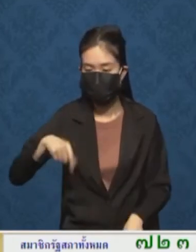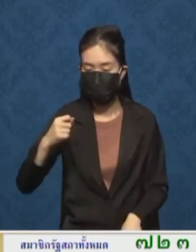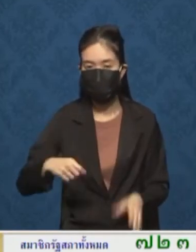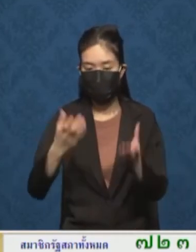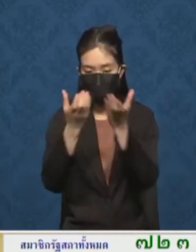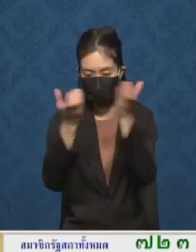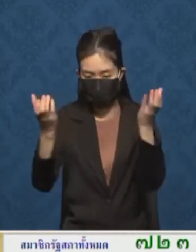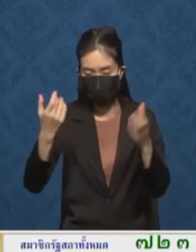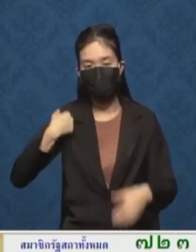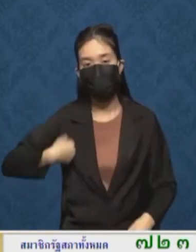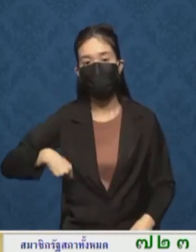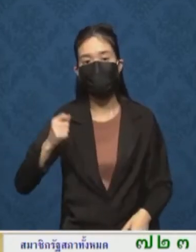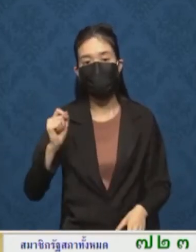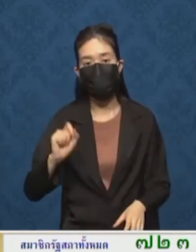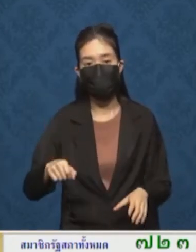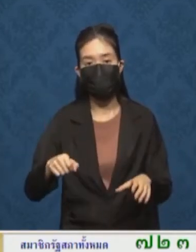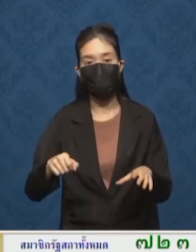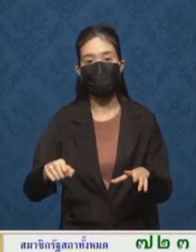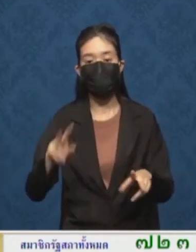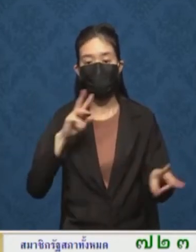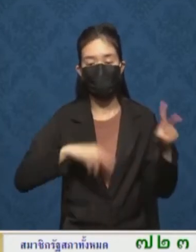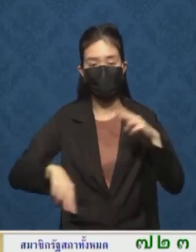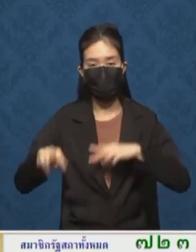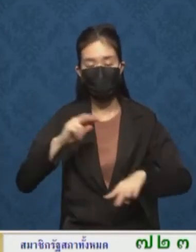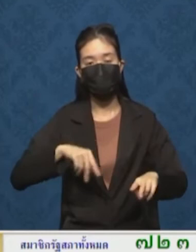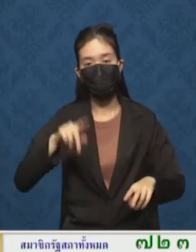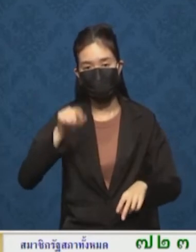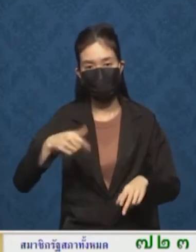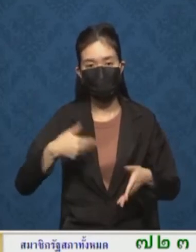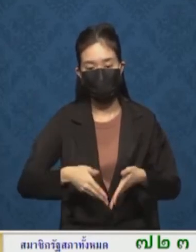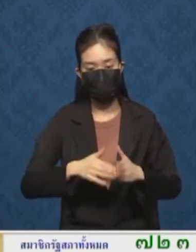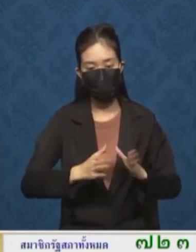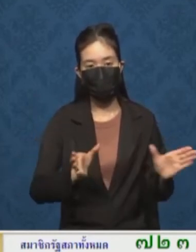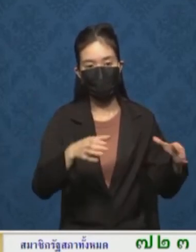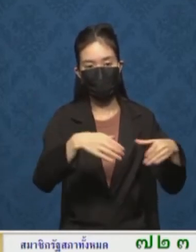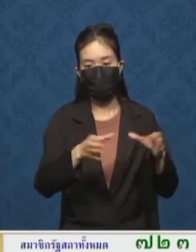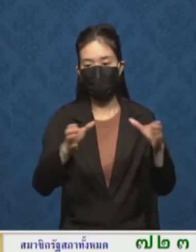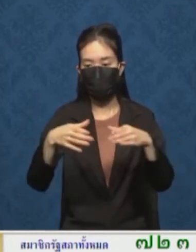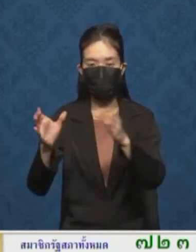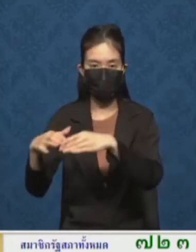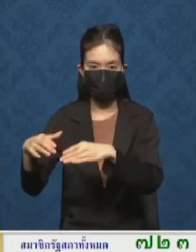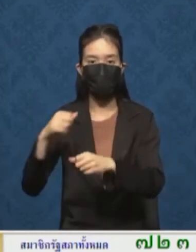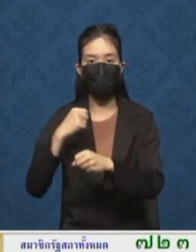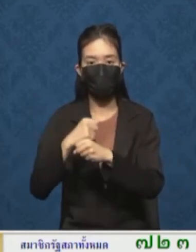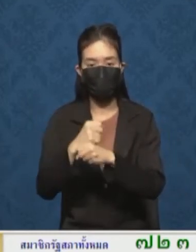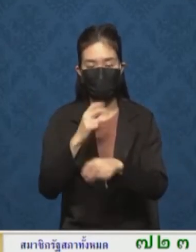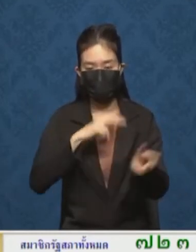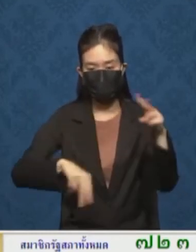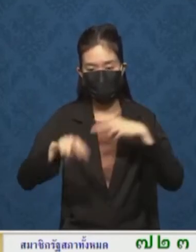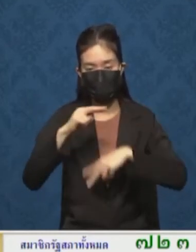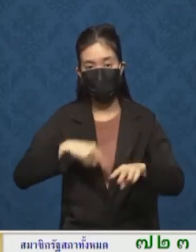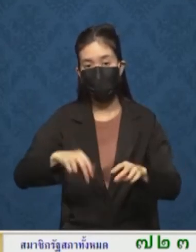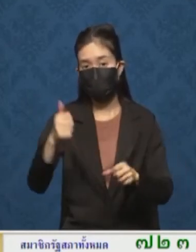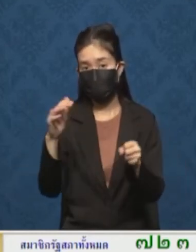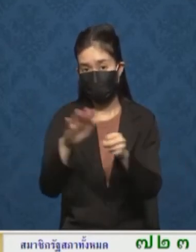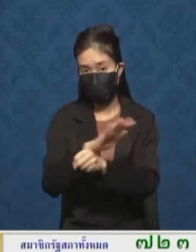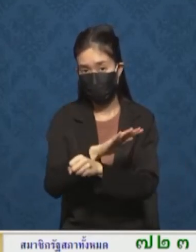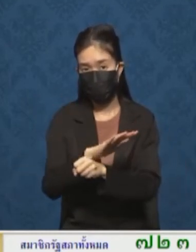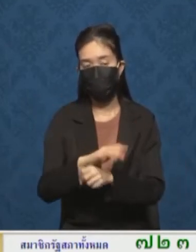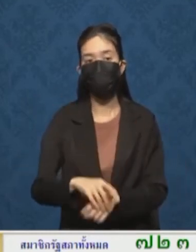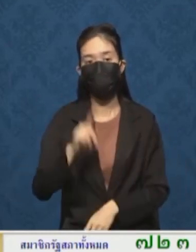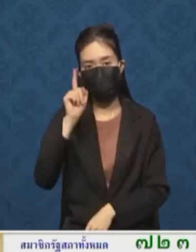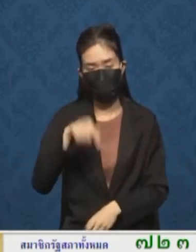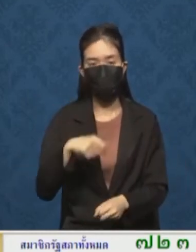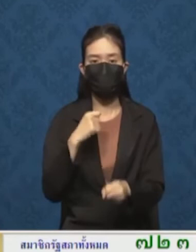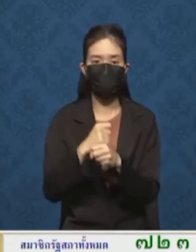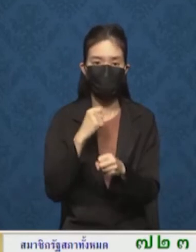ต่ๆโดยมองคคณะที่มหลากหลายและมีกระบวนการที่สามารถทจะตวสอบได้ไม่ใช่ปไๆเป็ส่ที่ควกัธ